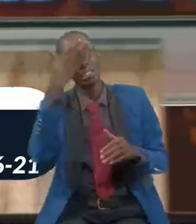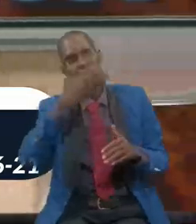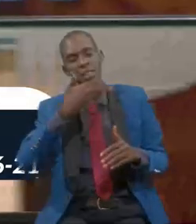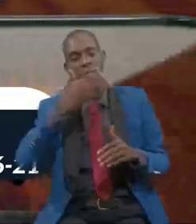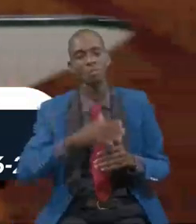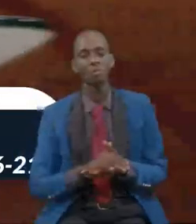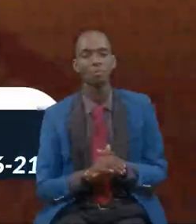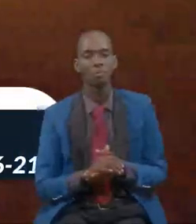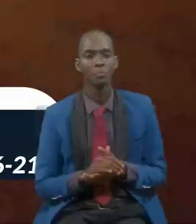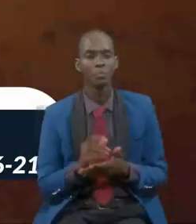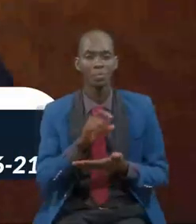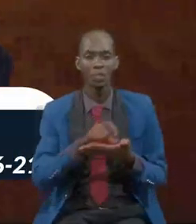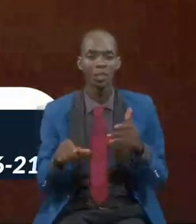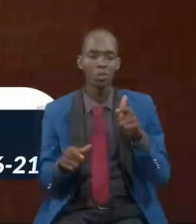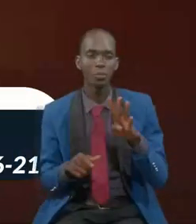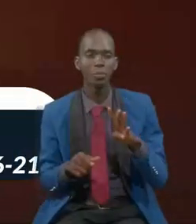24.